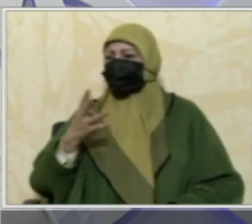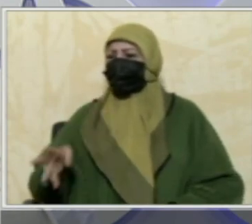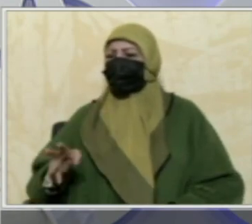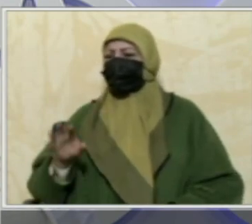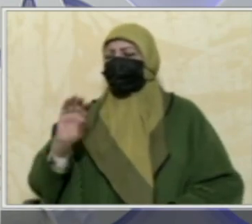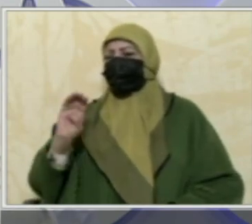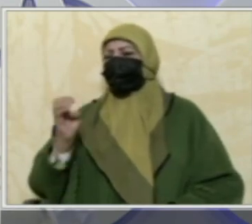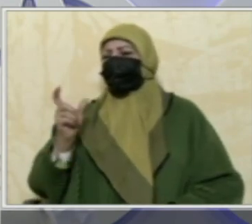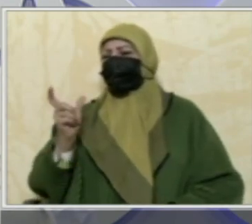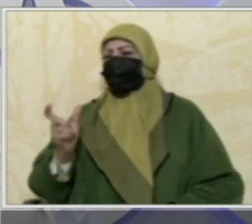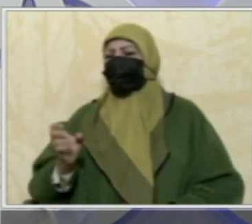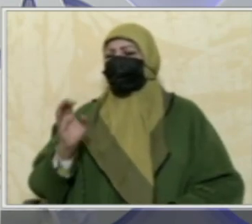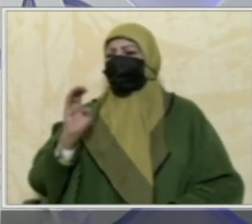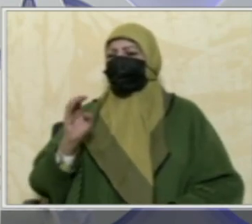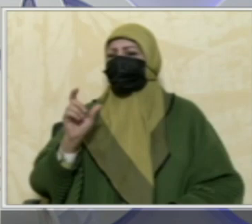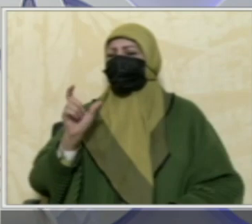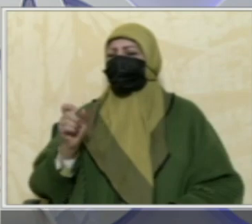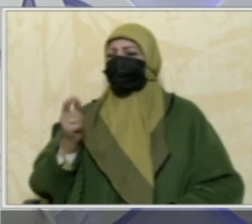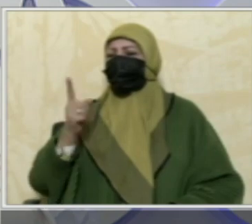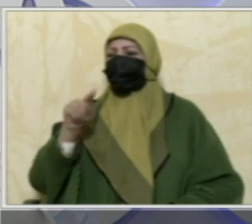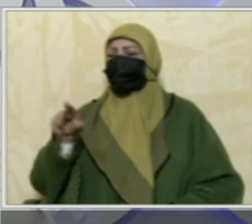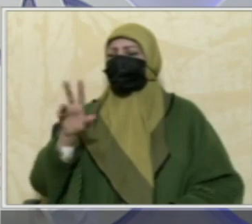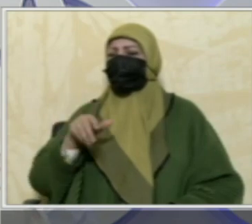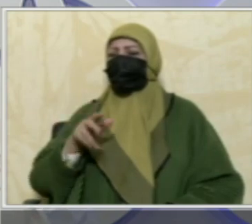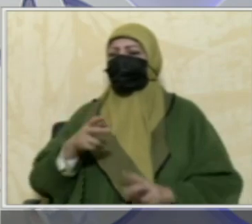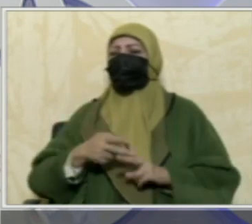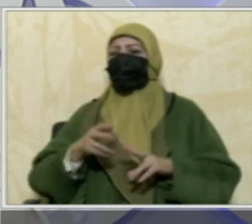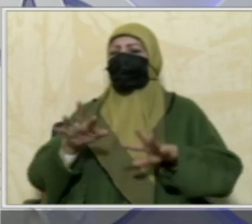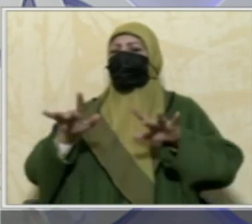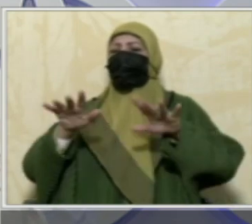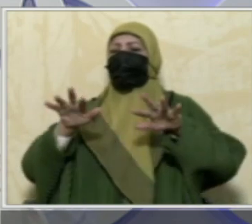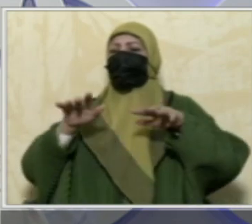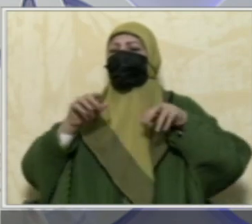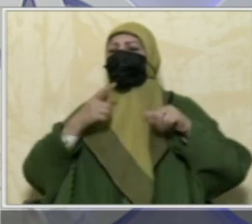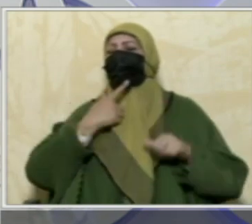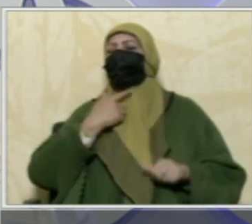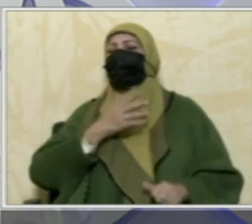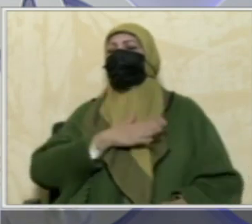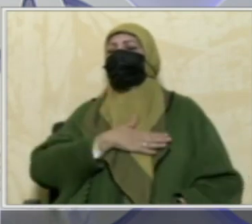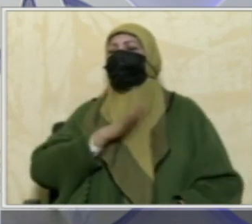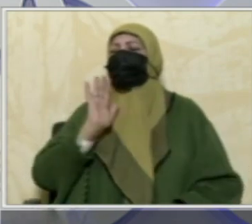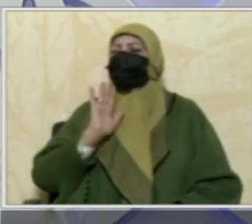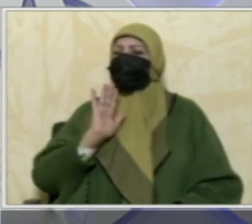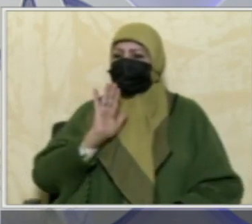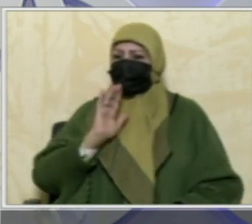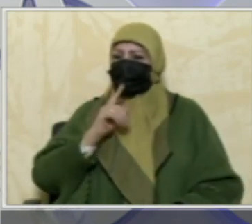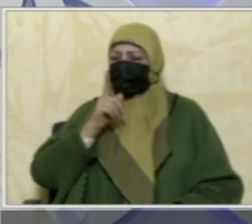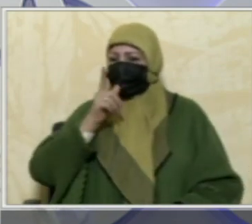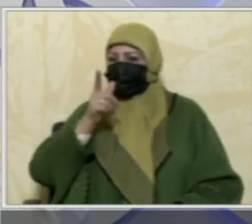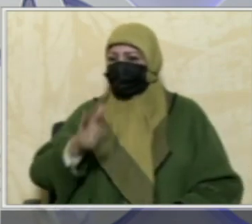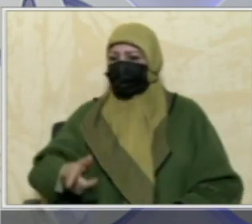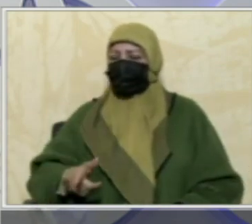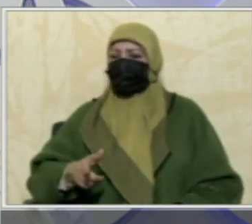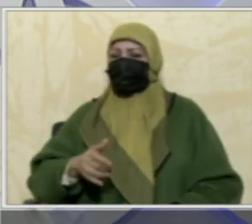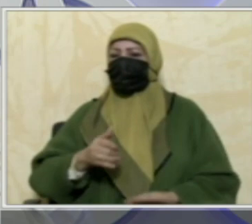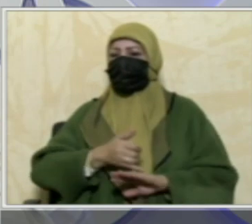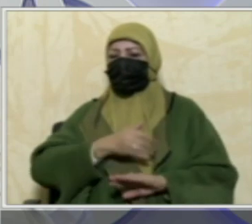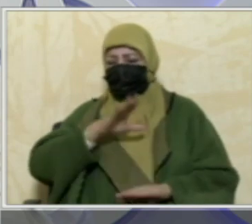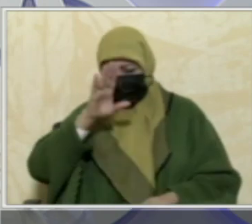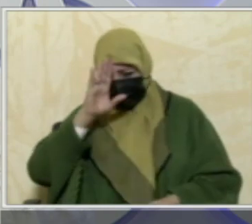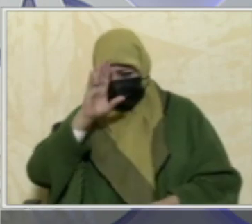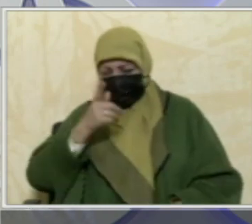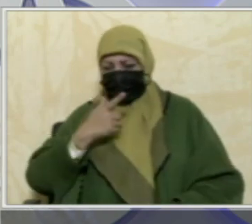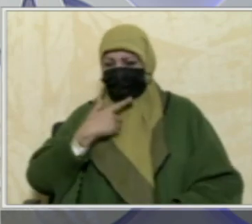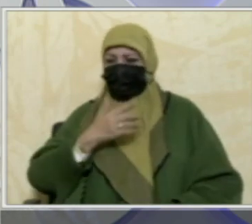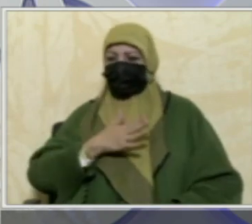الجمهور يستحبونه استحبابا وقولوا لهم ان المالكيه يستحبونه بل عندنا بعض المالكيه